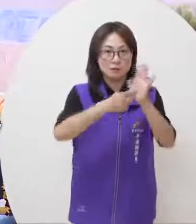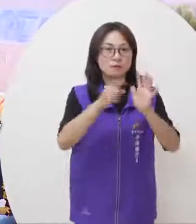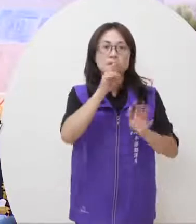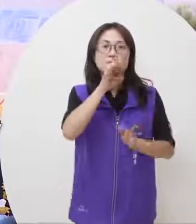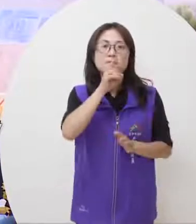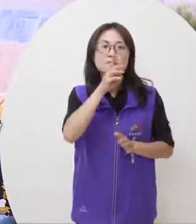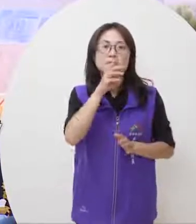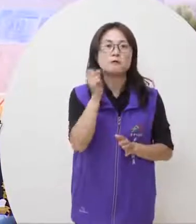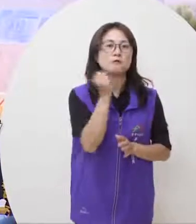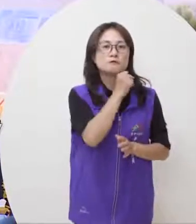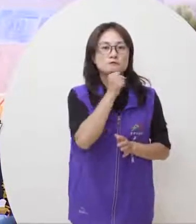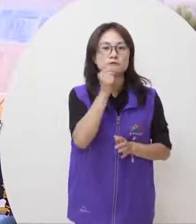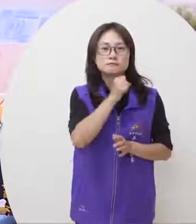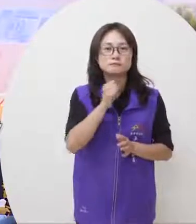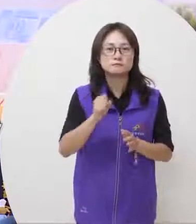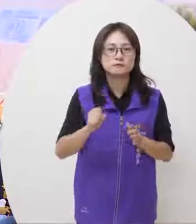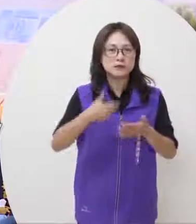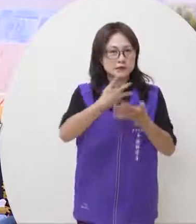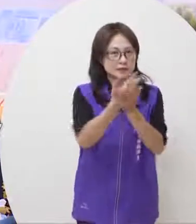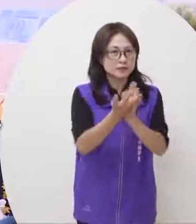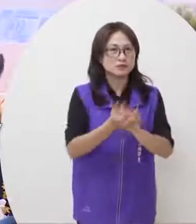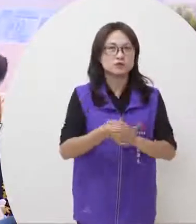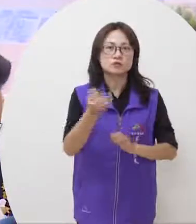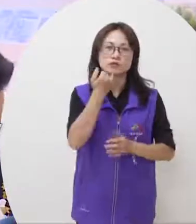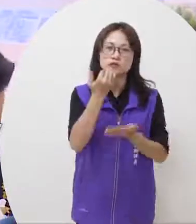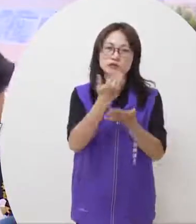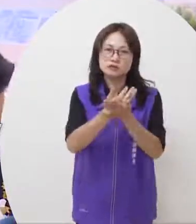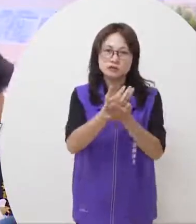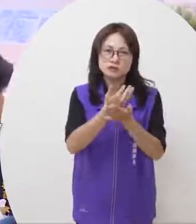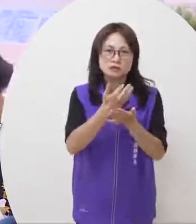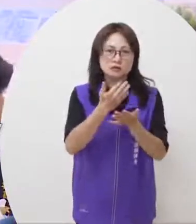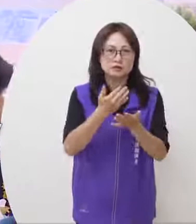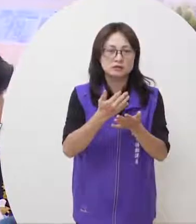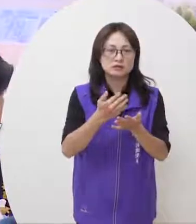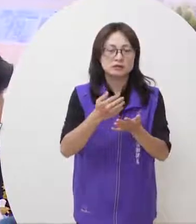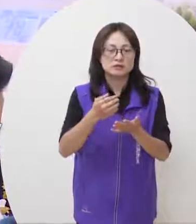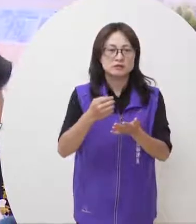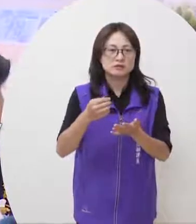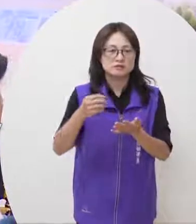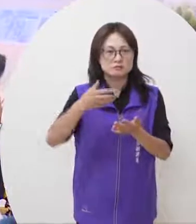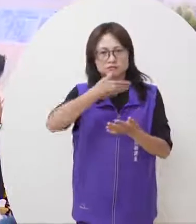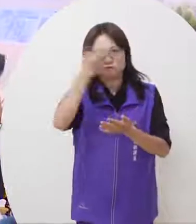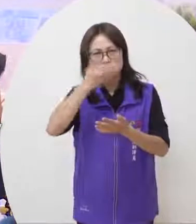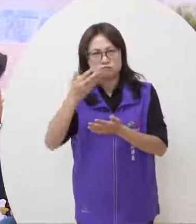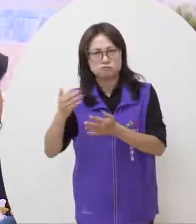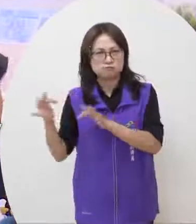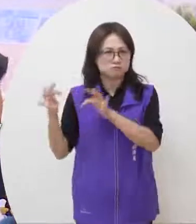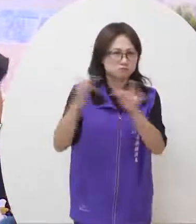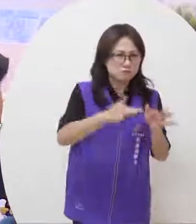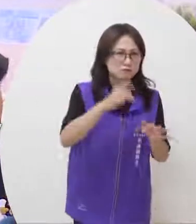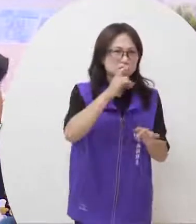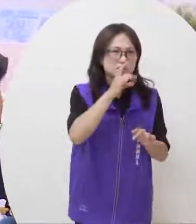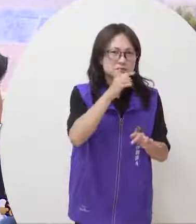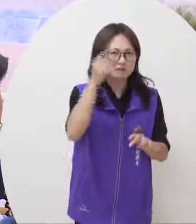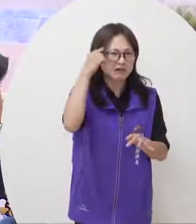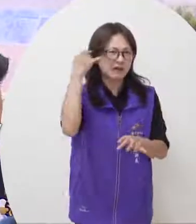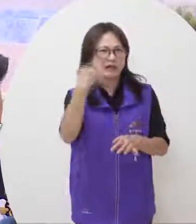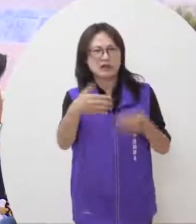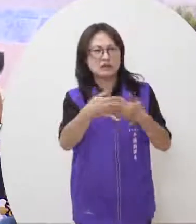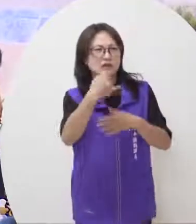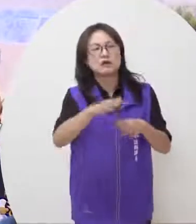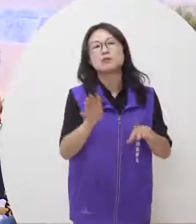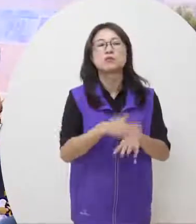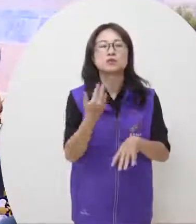术，务必彻底解决旅客的负面观感，那让来到台中市的每一个人